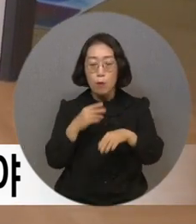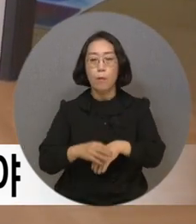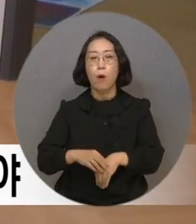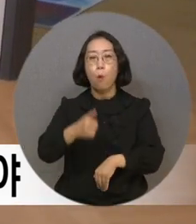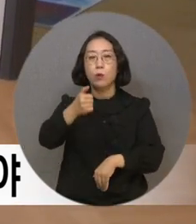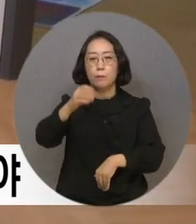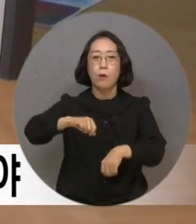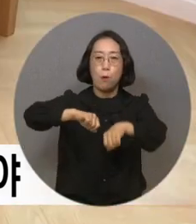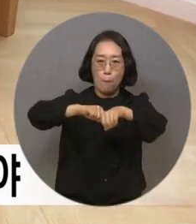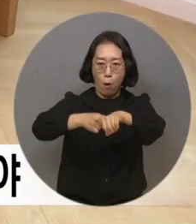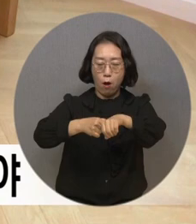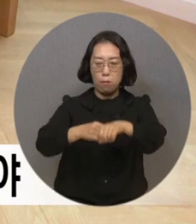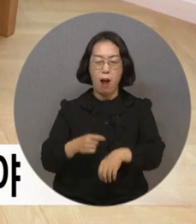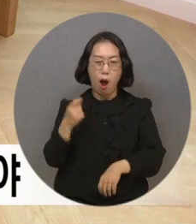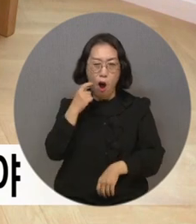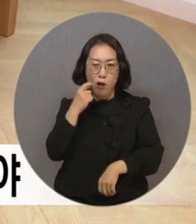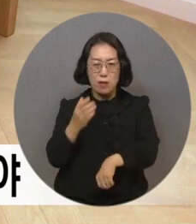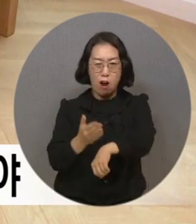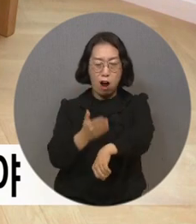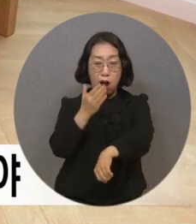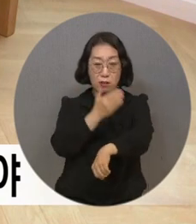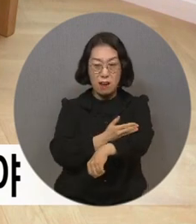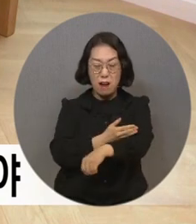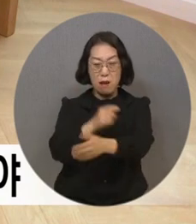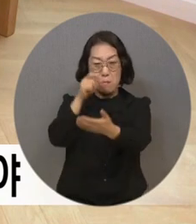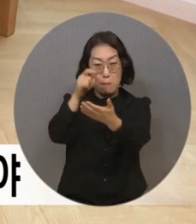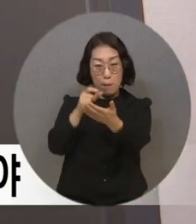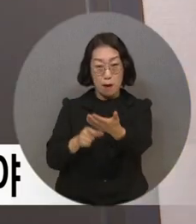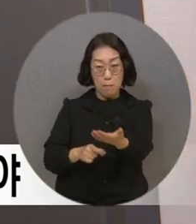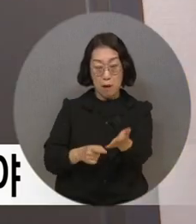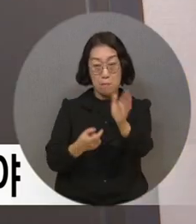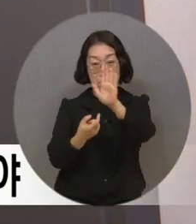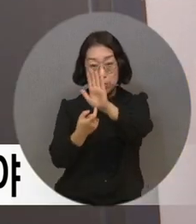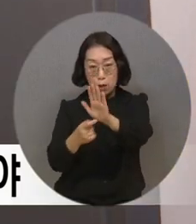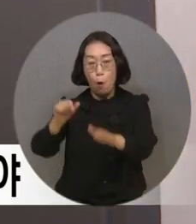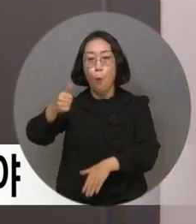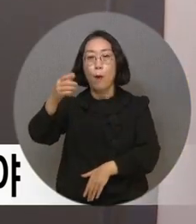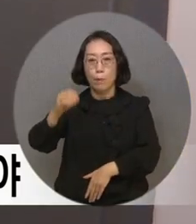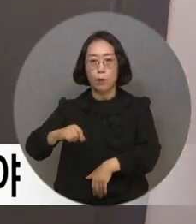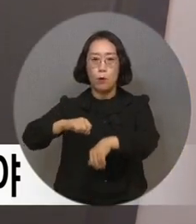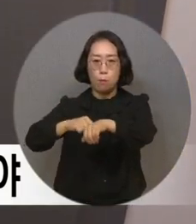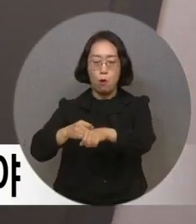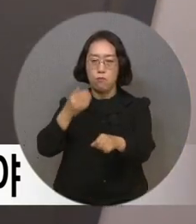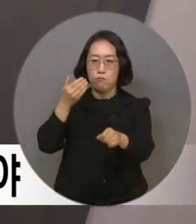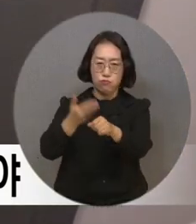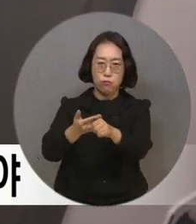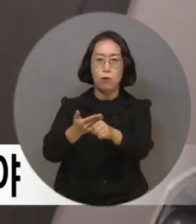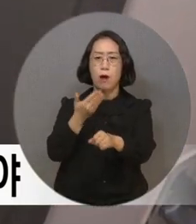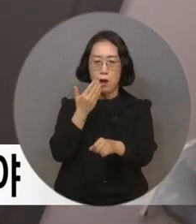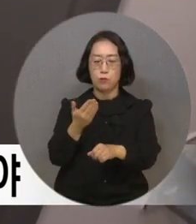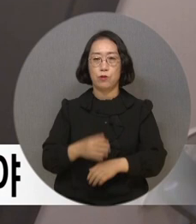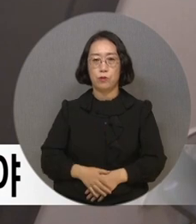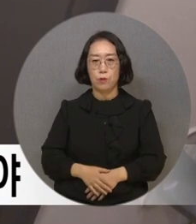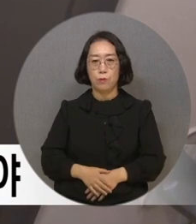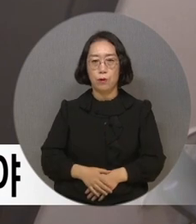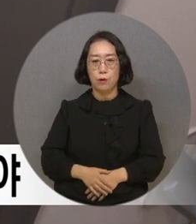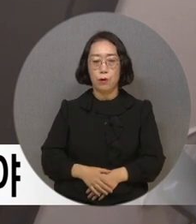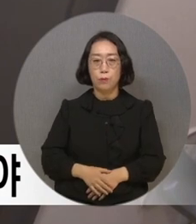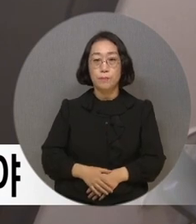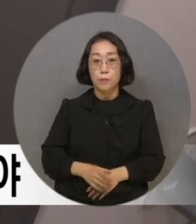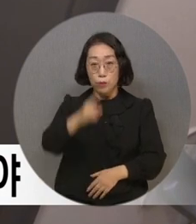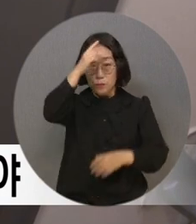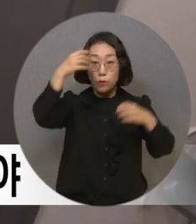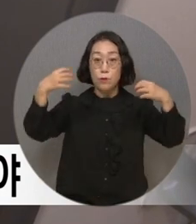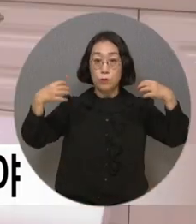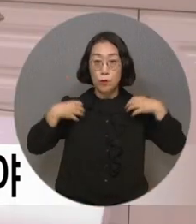과태료가, 관리비를 허위, 거짓, 과장되게 표시할 경우 500만 원의 과태료가 부과됩니다. 국토부는